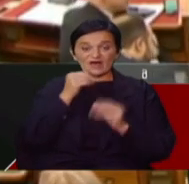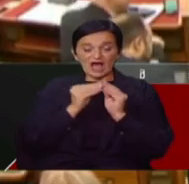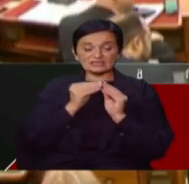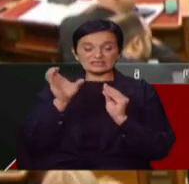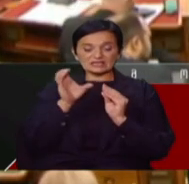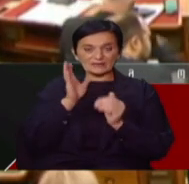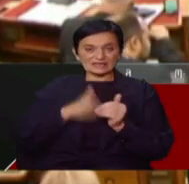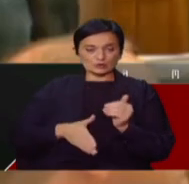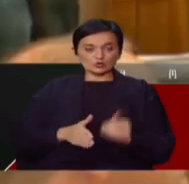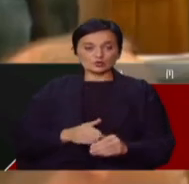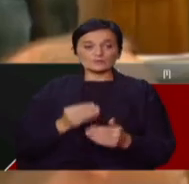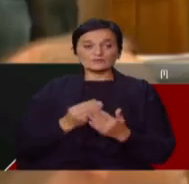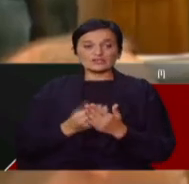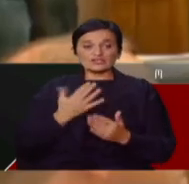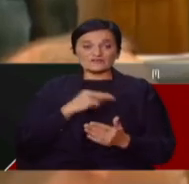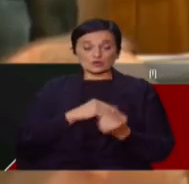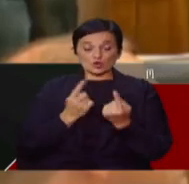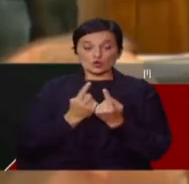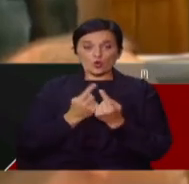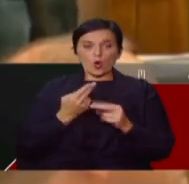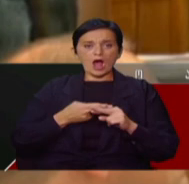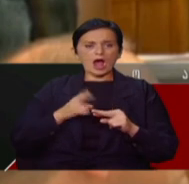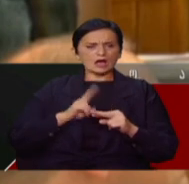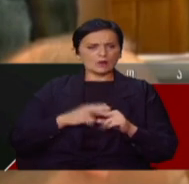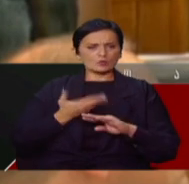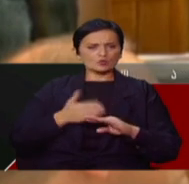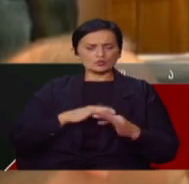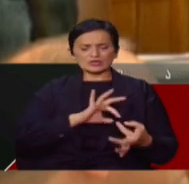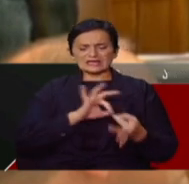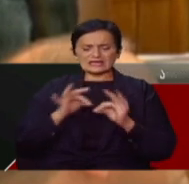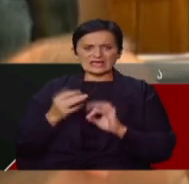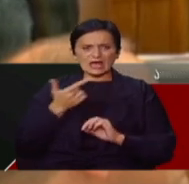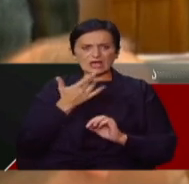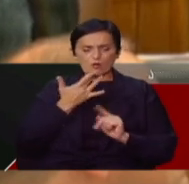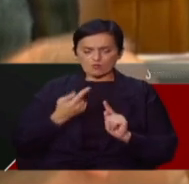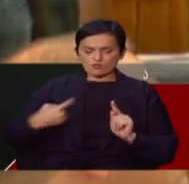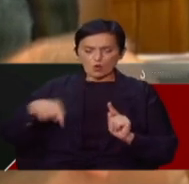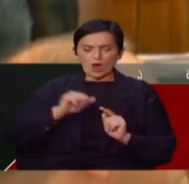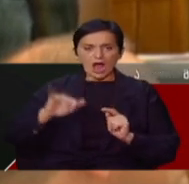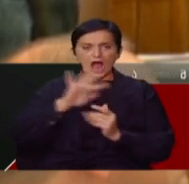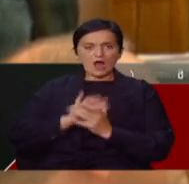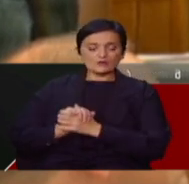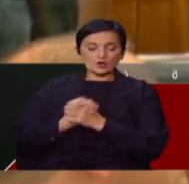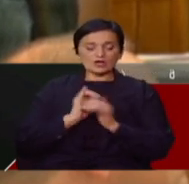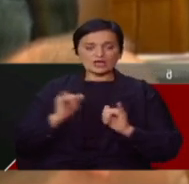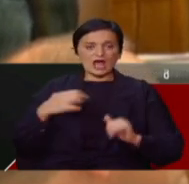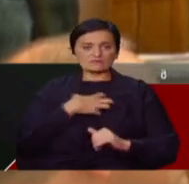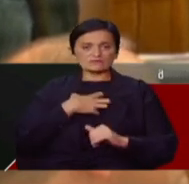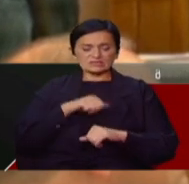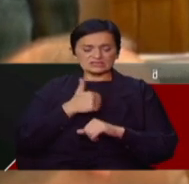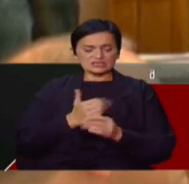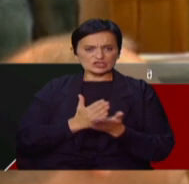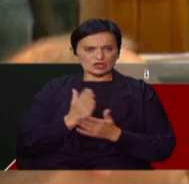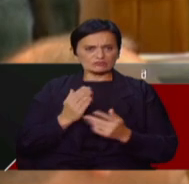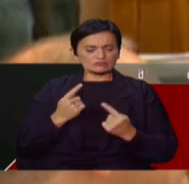დასრულდება. Ძვირფასო კოლეგებო, ამ უკიდურესად კომპლექსურ გეოპოლიტიკურ კონტექსტში ევროკავშირის გაფართოების სტრატეგიული მნიშვნელობა